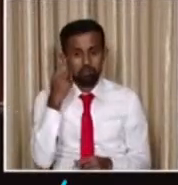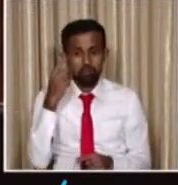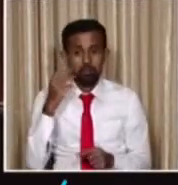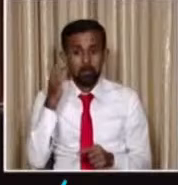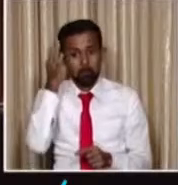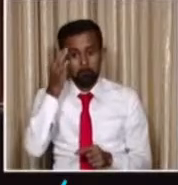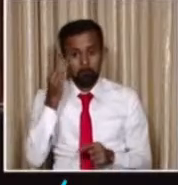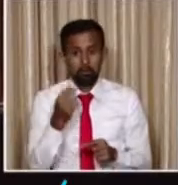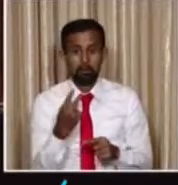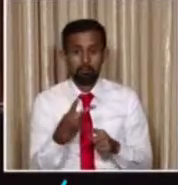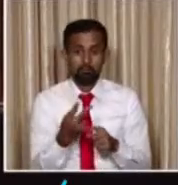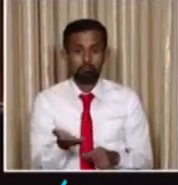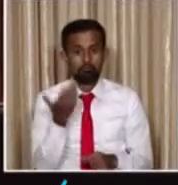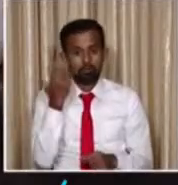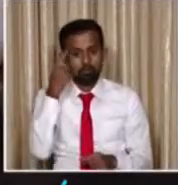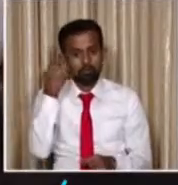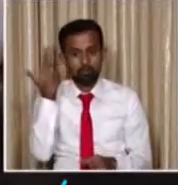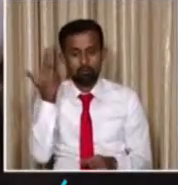වෙලා වෙන්න ඕනි